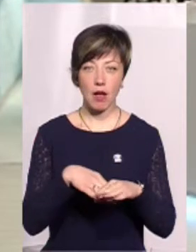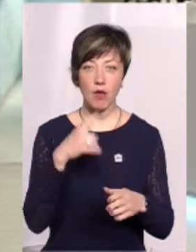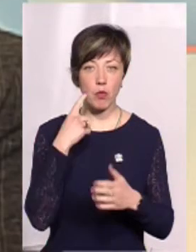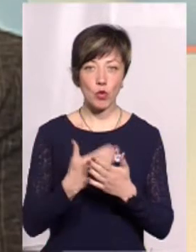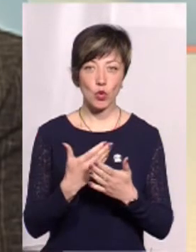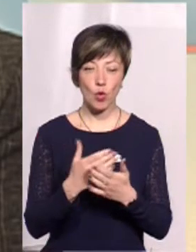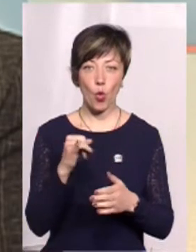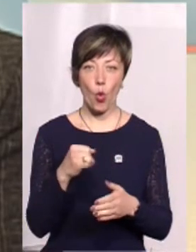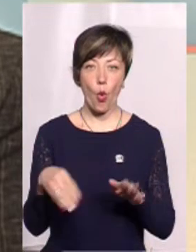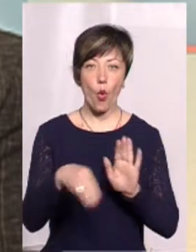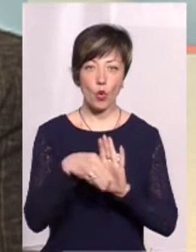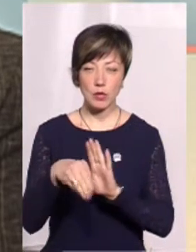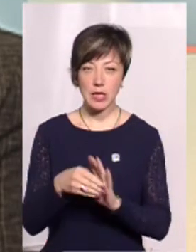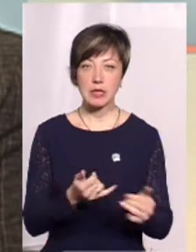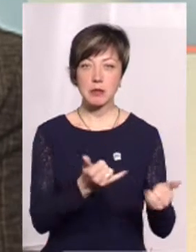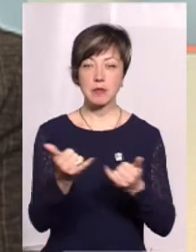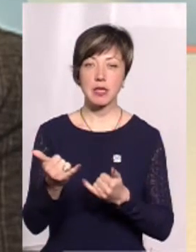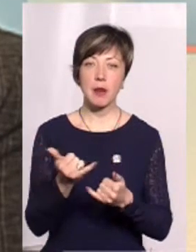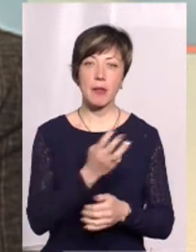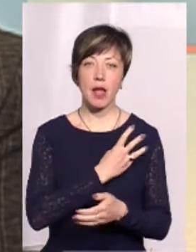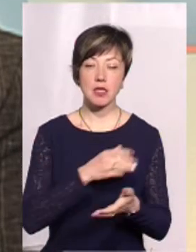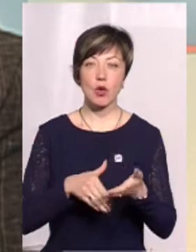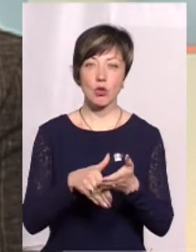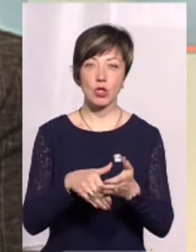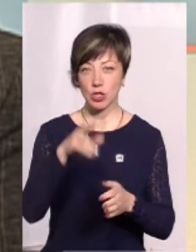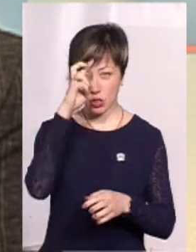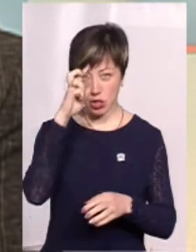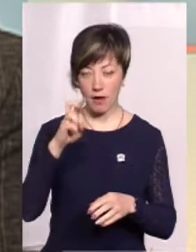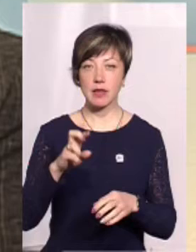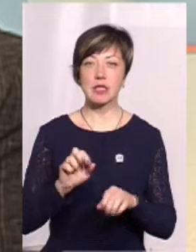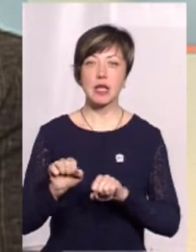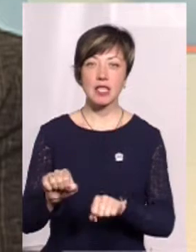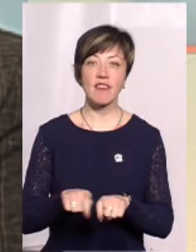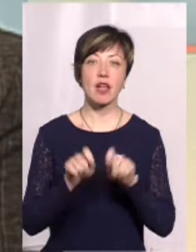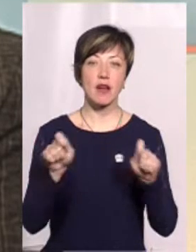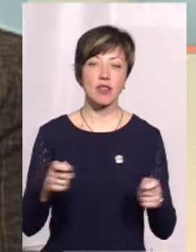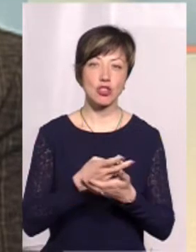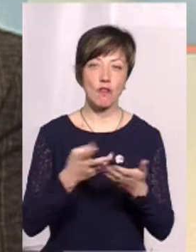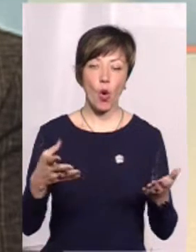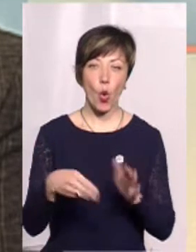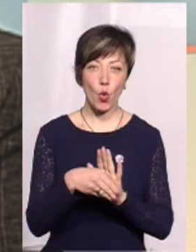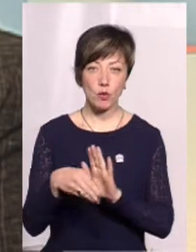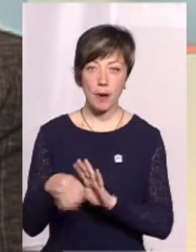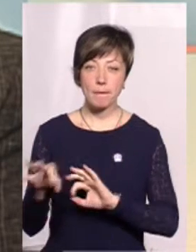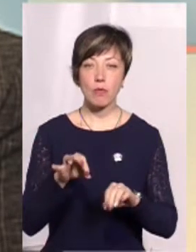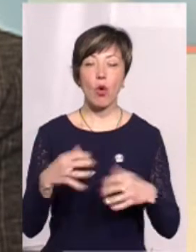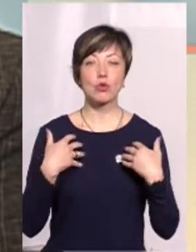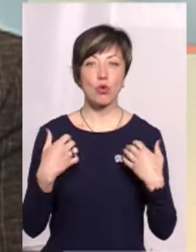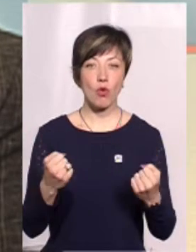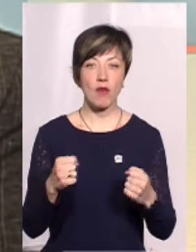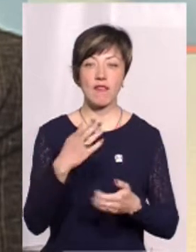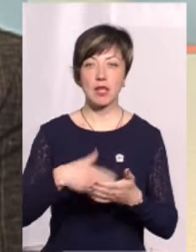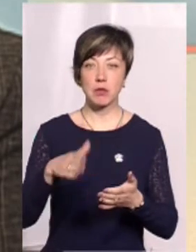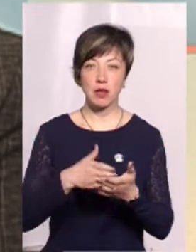корупції, забезпечити матеріальне заохочення та державний захист викривачів корупції. Стосовно охорони здоров'я,